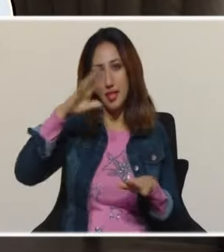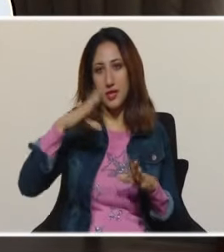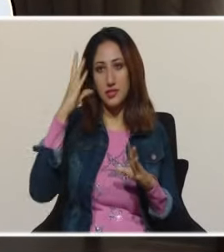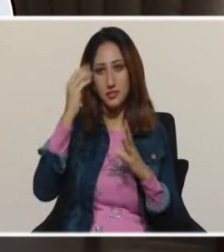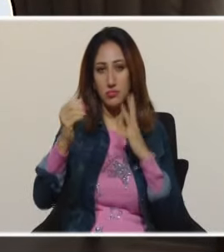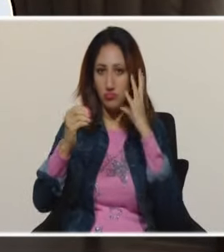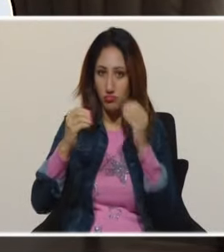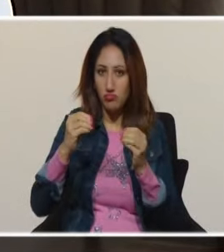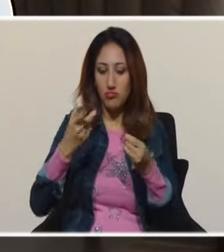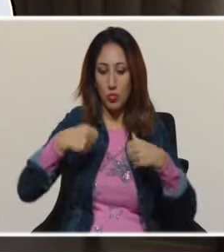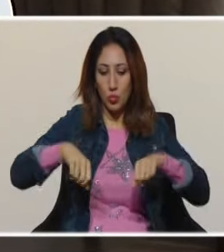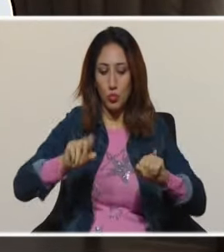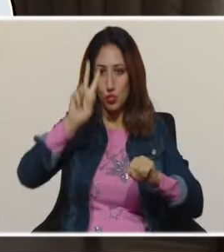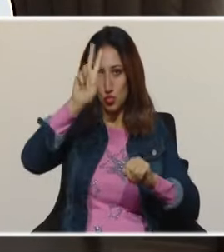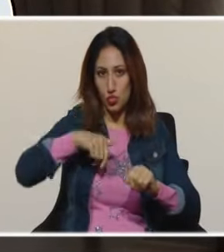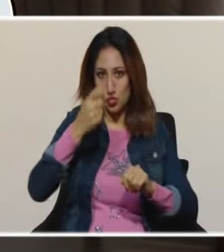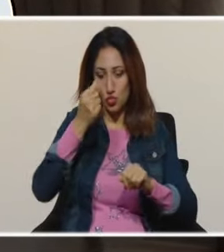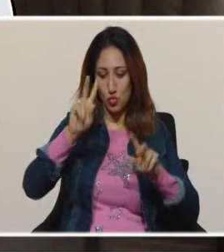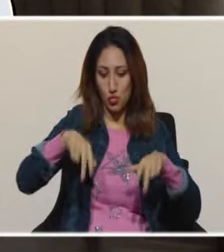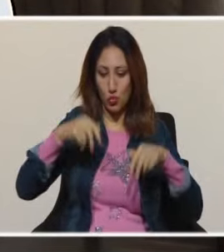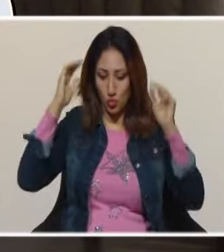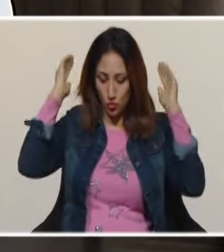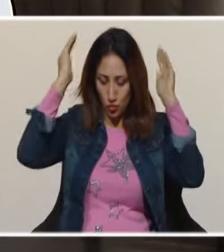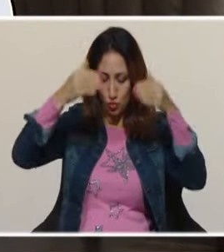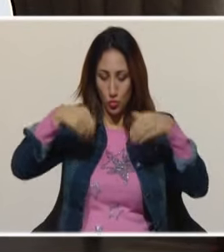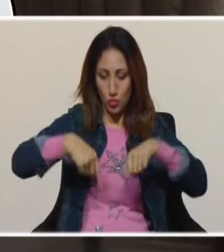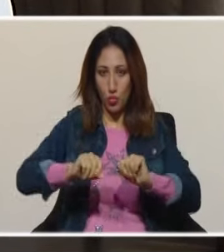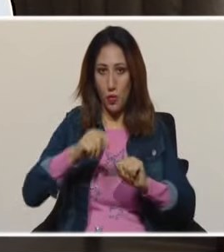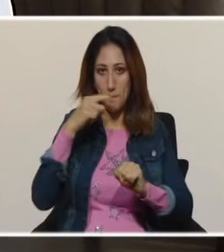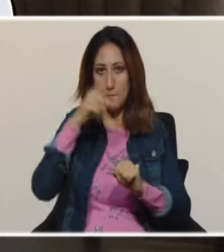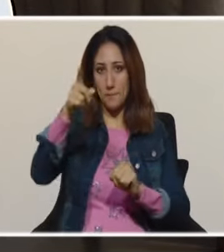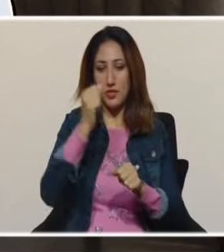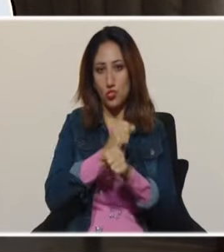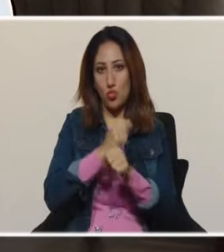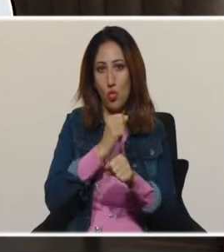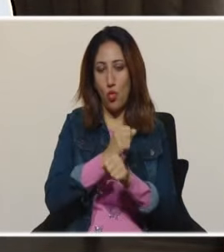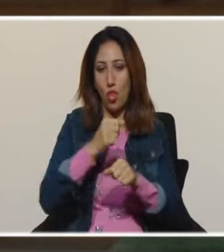وجبنا حته توك توك صغير كده، ونورا ركبته وشغال عليه الحمد لله.